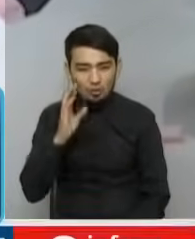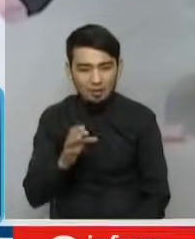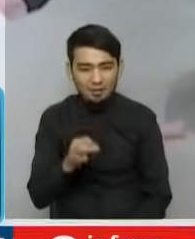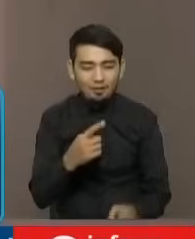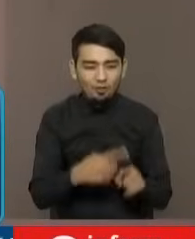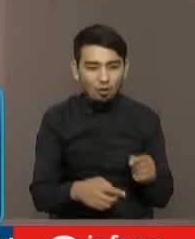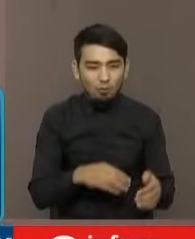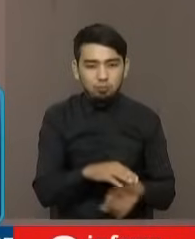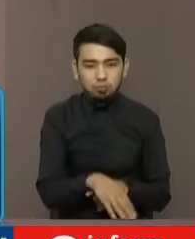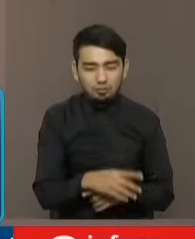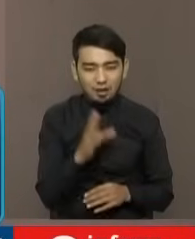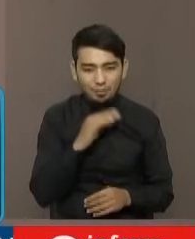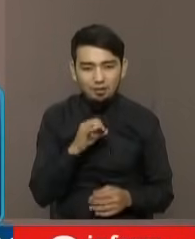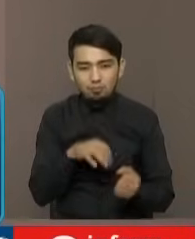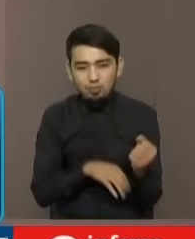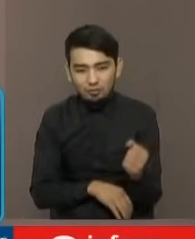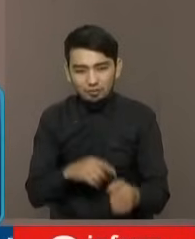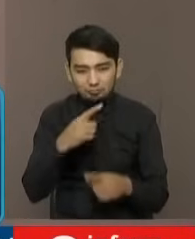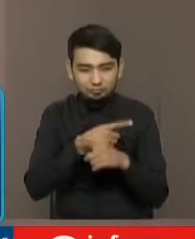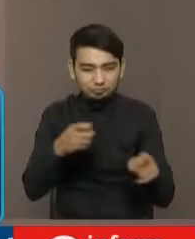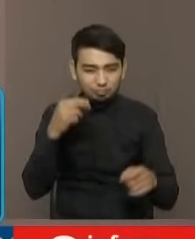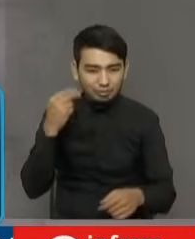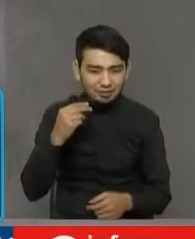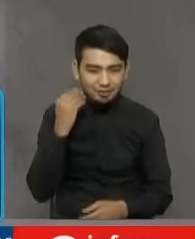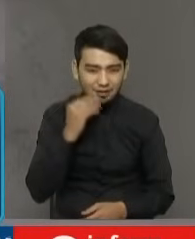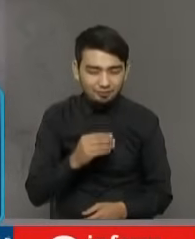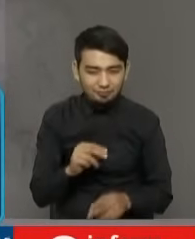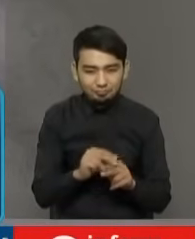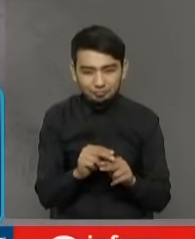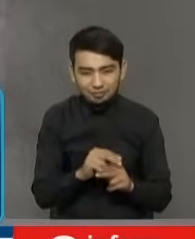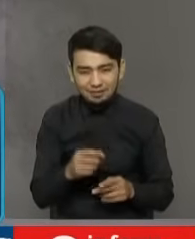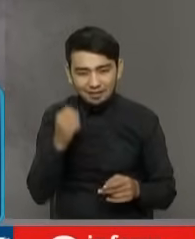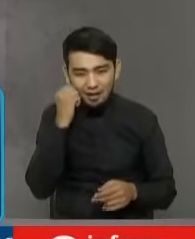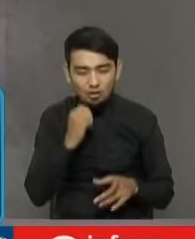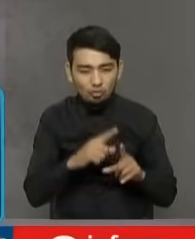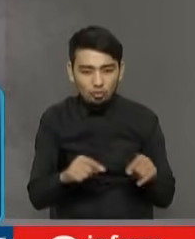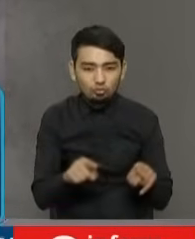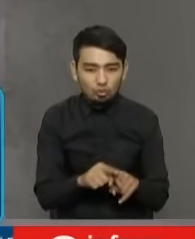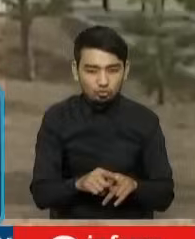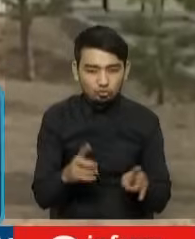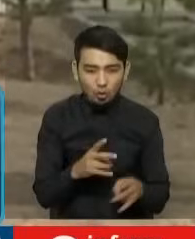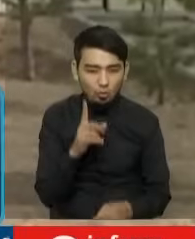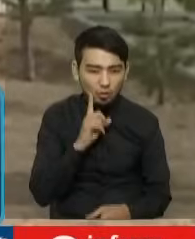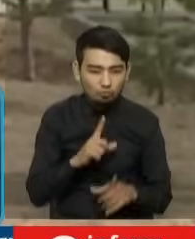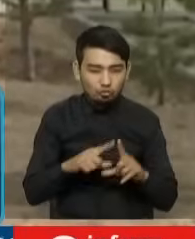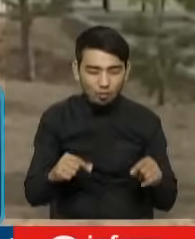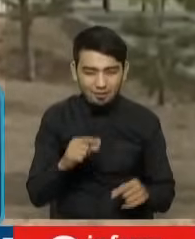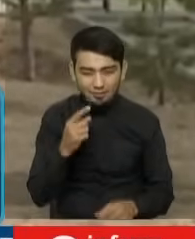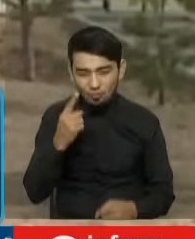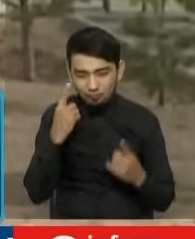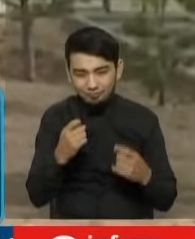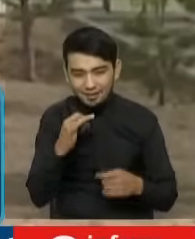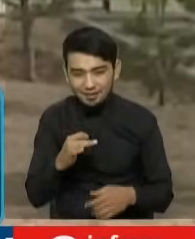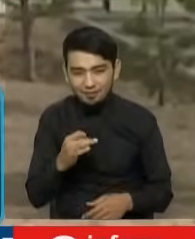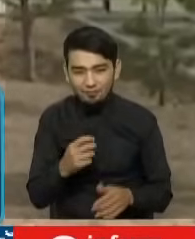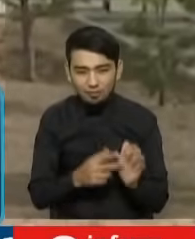остальные опустеют. Поэтому в последнем послании президент поручил качественно отремонтировать и старые школы. Всего в комфортных школах разместят